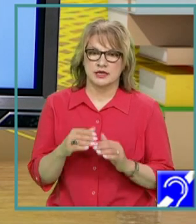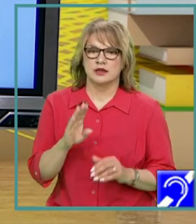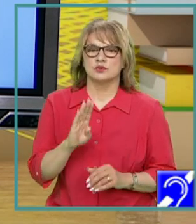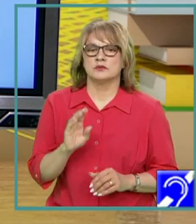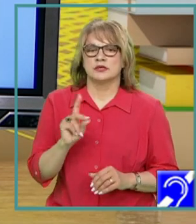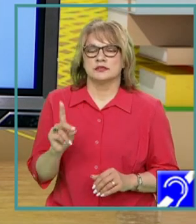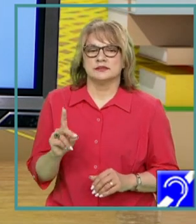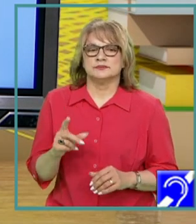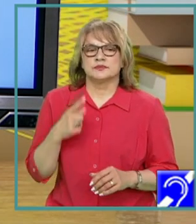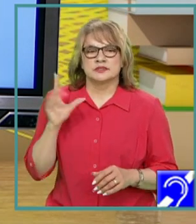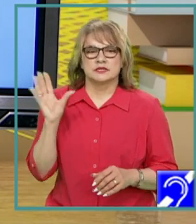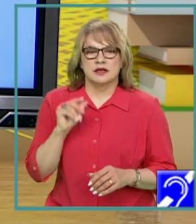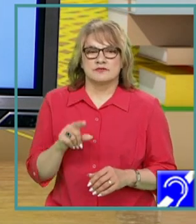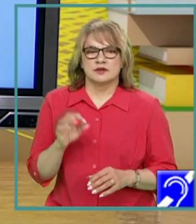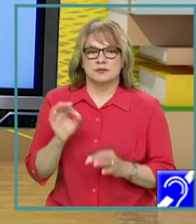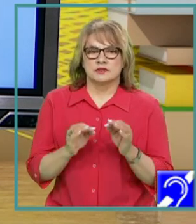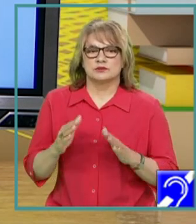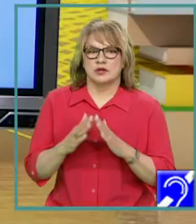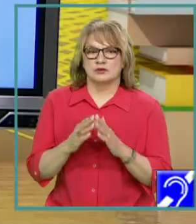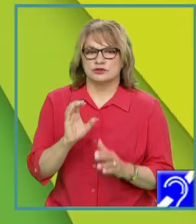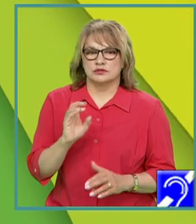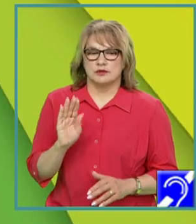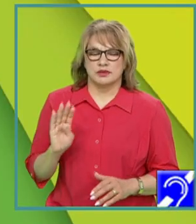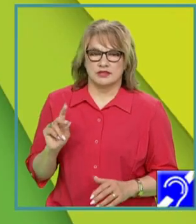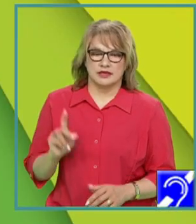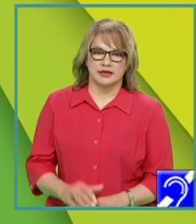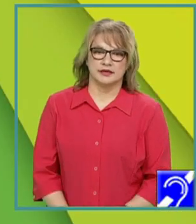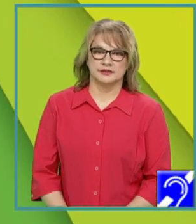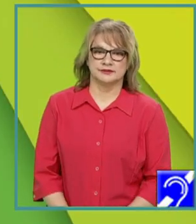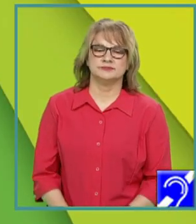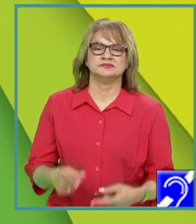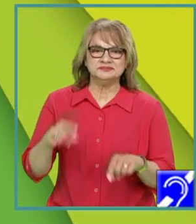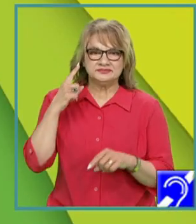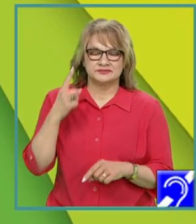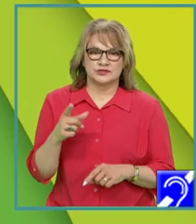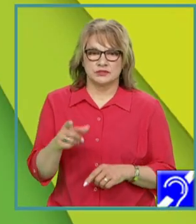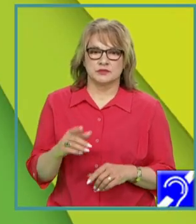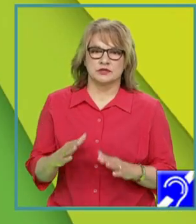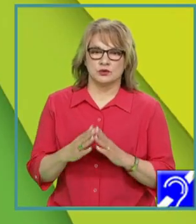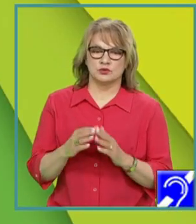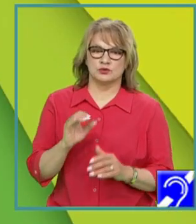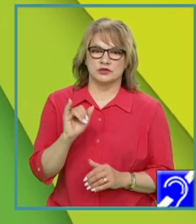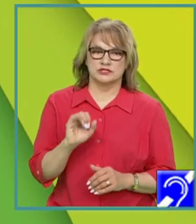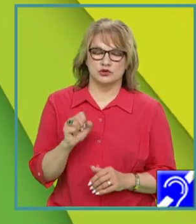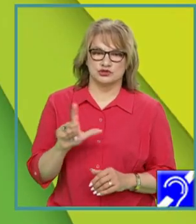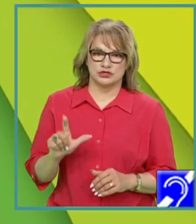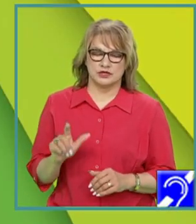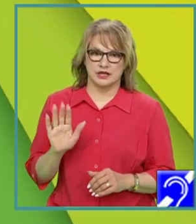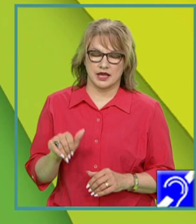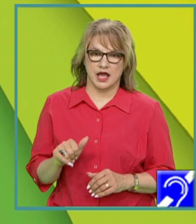Să se afle măsura unghiului c b d știind că triunghiul isoscel are